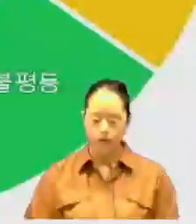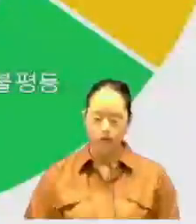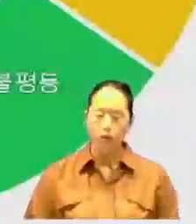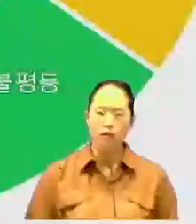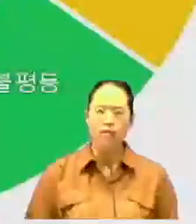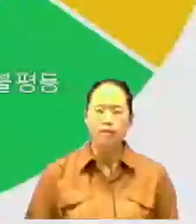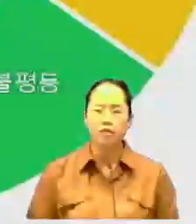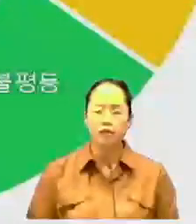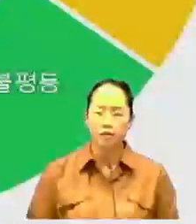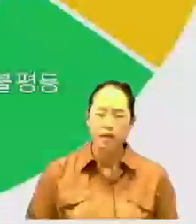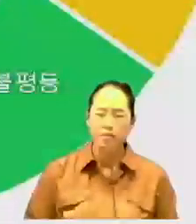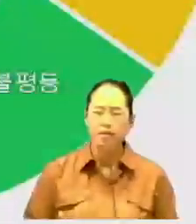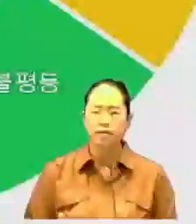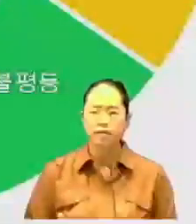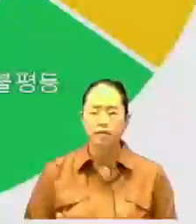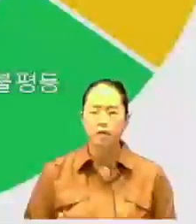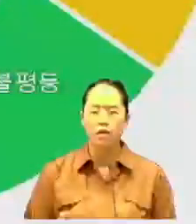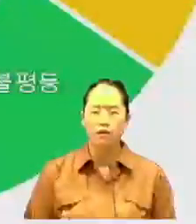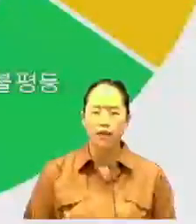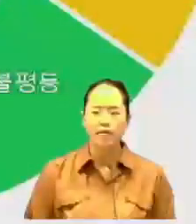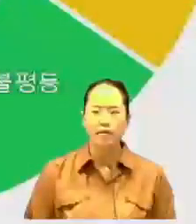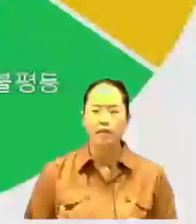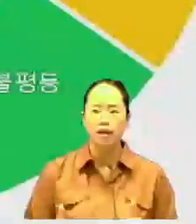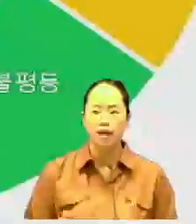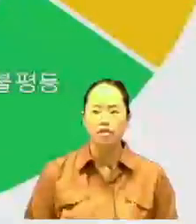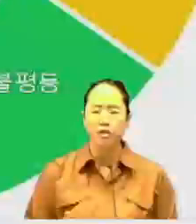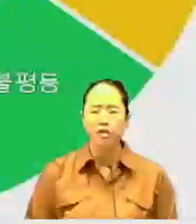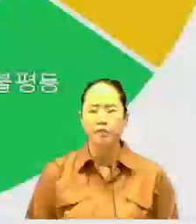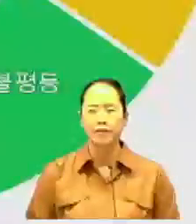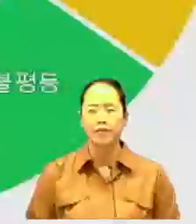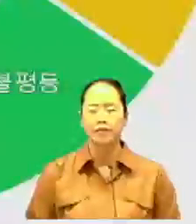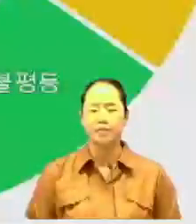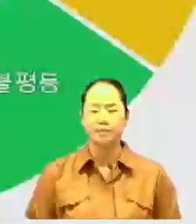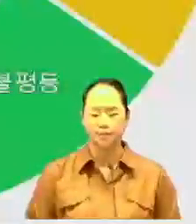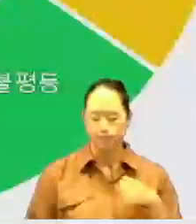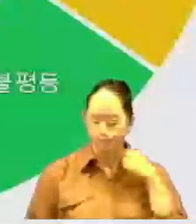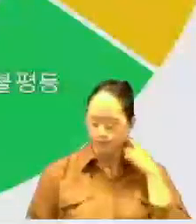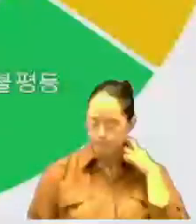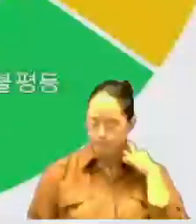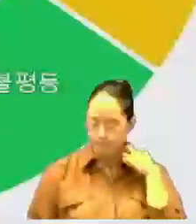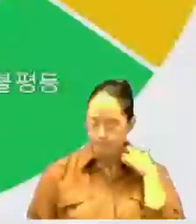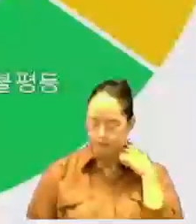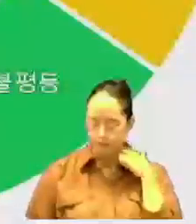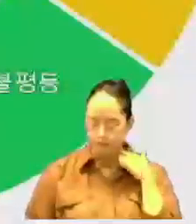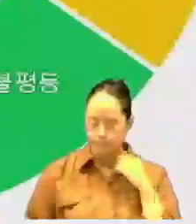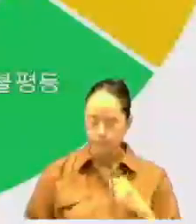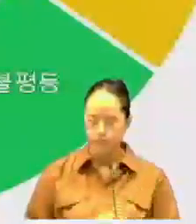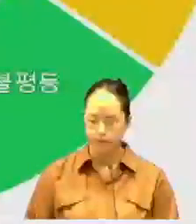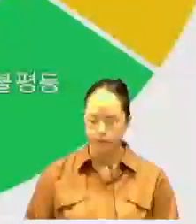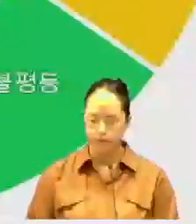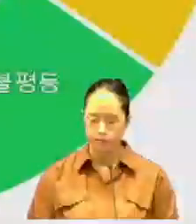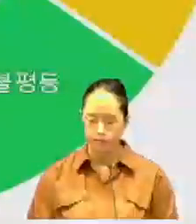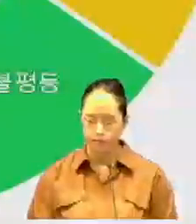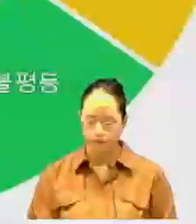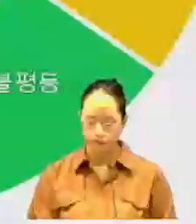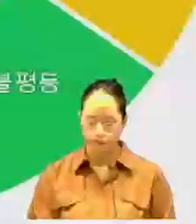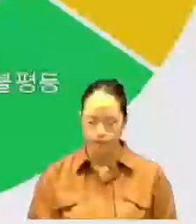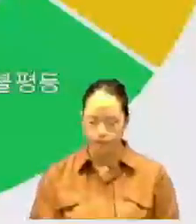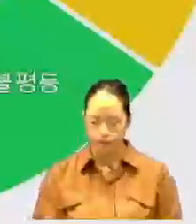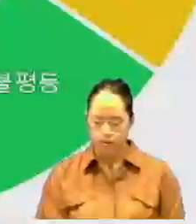因为我们是从最终出生，并且平生犯罪，所以我们所面对审判，并且要下到永远的地狱当